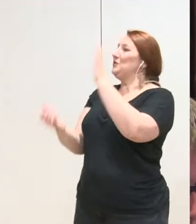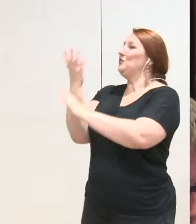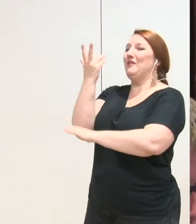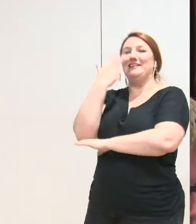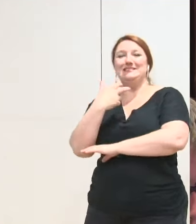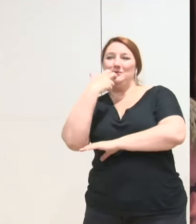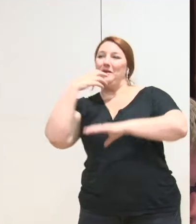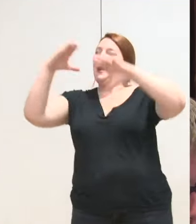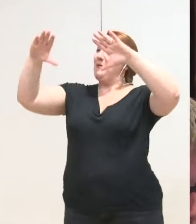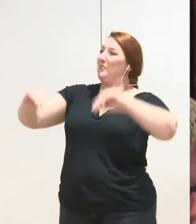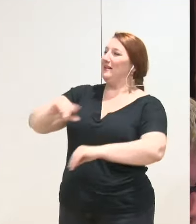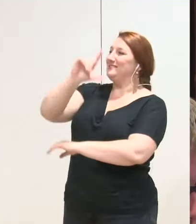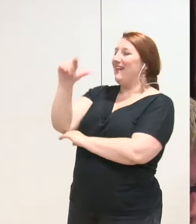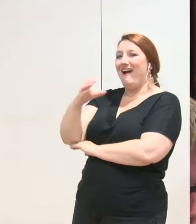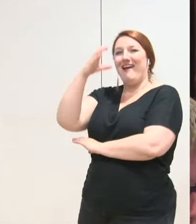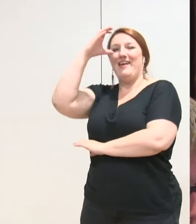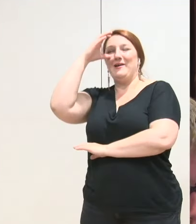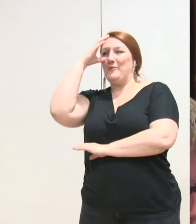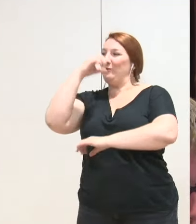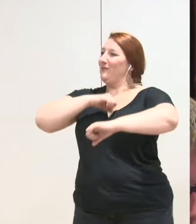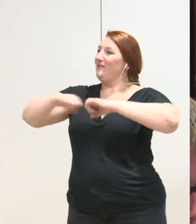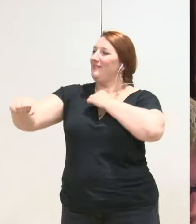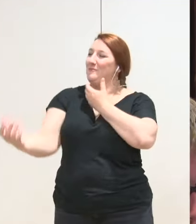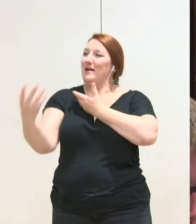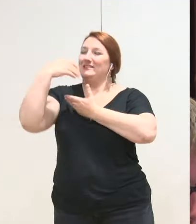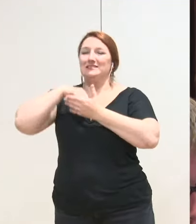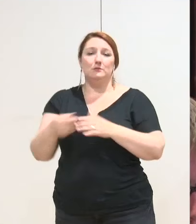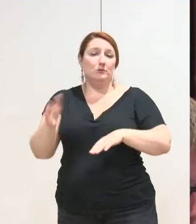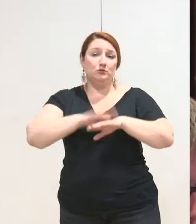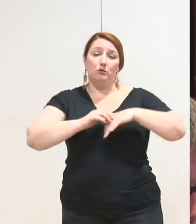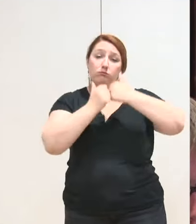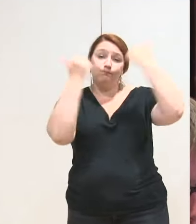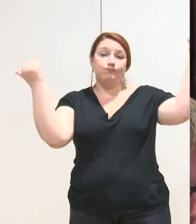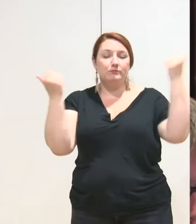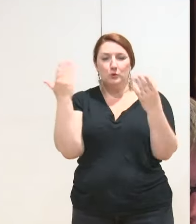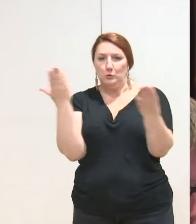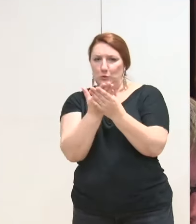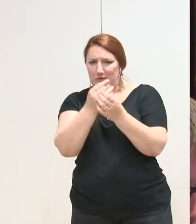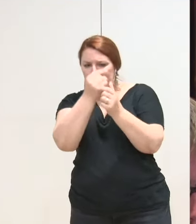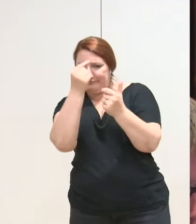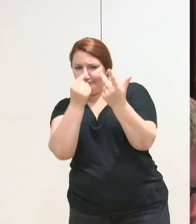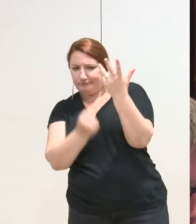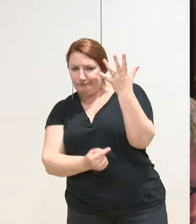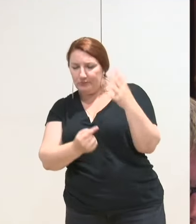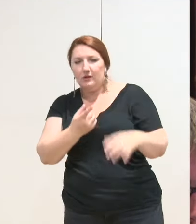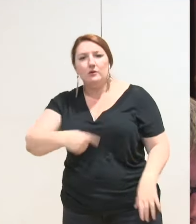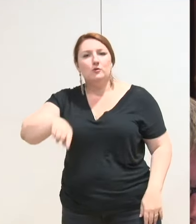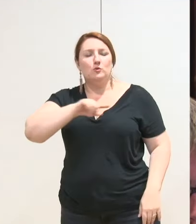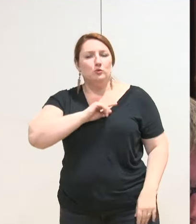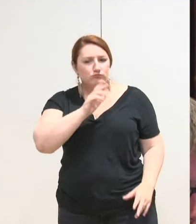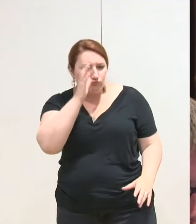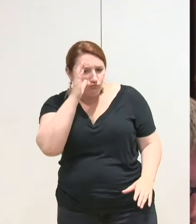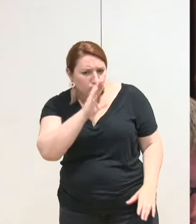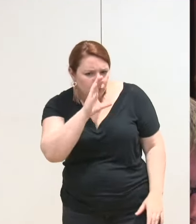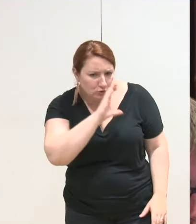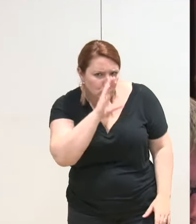serai écout et serai les acteurs de la ville sur certains dossiers nous allons suivre avec un intérêt positif ce qui est mis enuvre